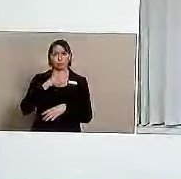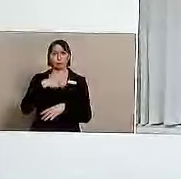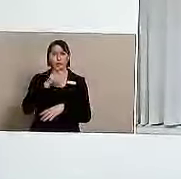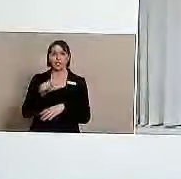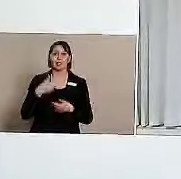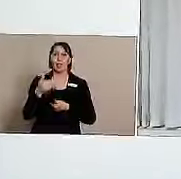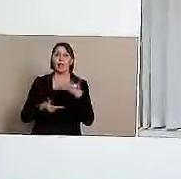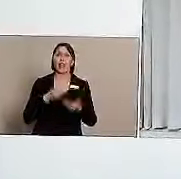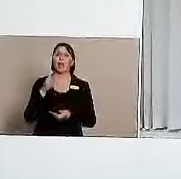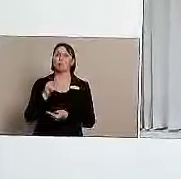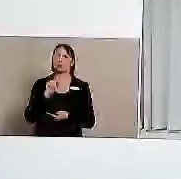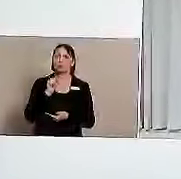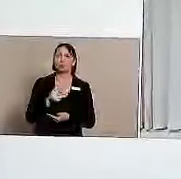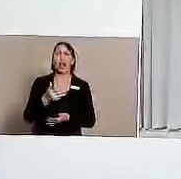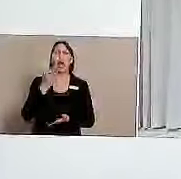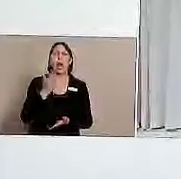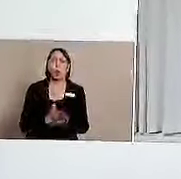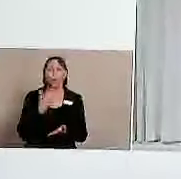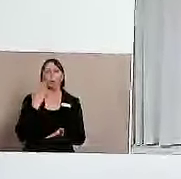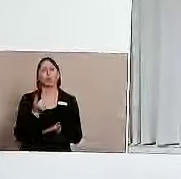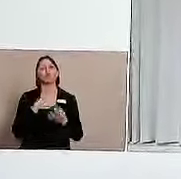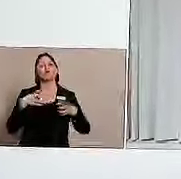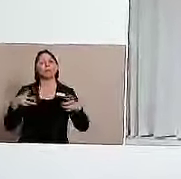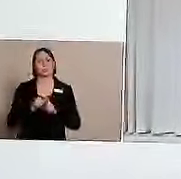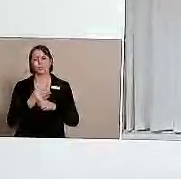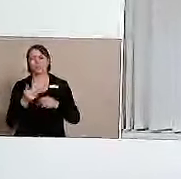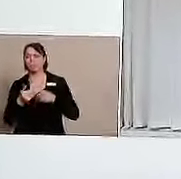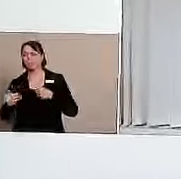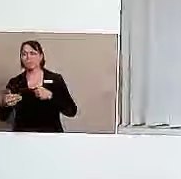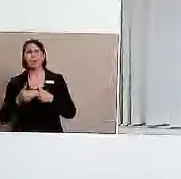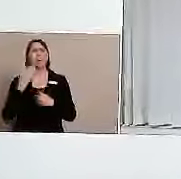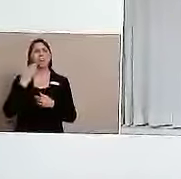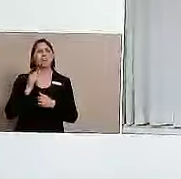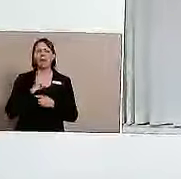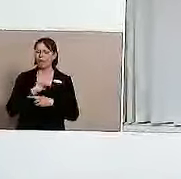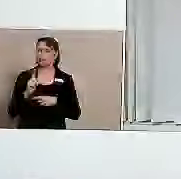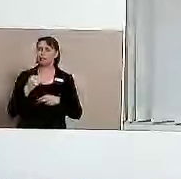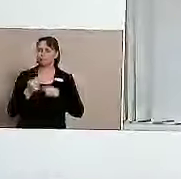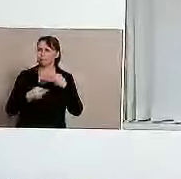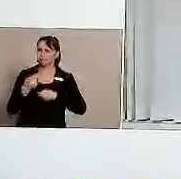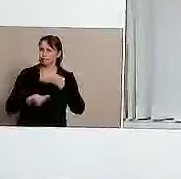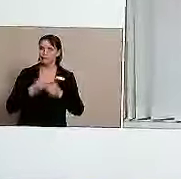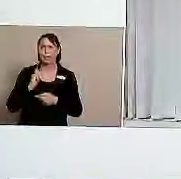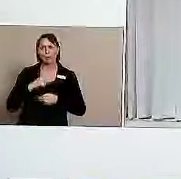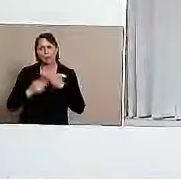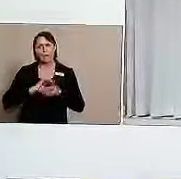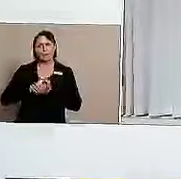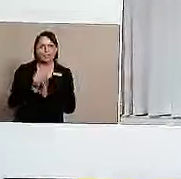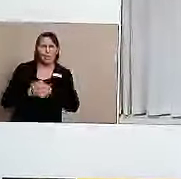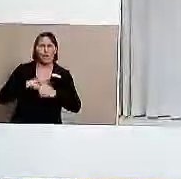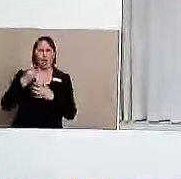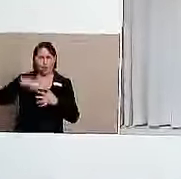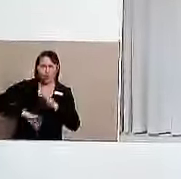helt afgørende for den udvikling, vi ser. Og derfor handler det om at blive ved med at vaske hænder grundigt mange gange om